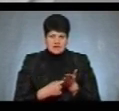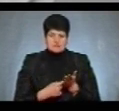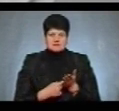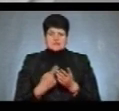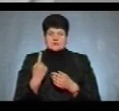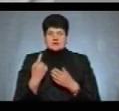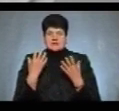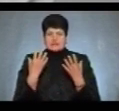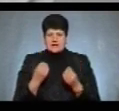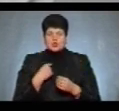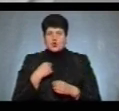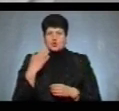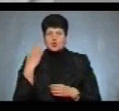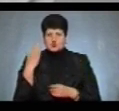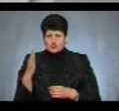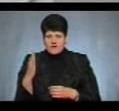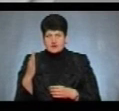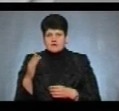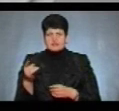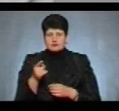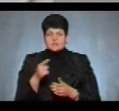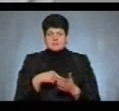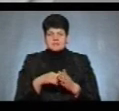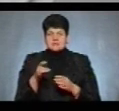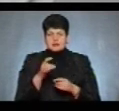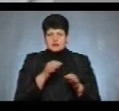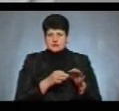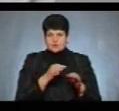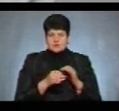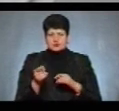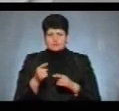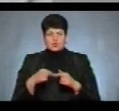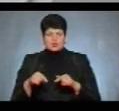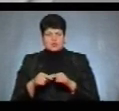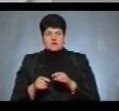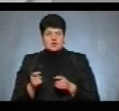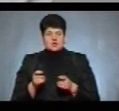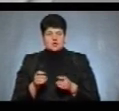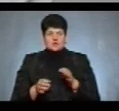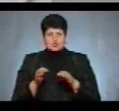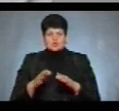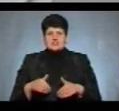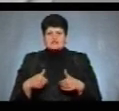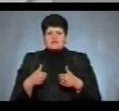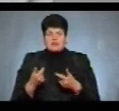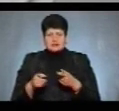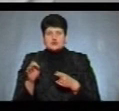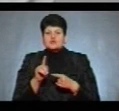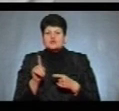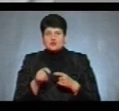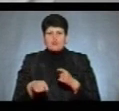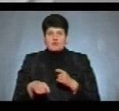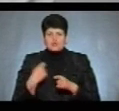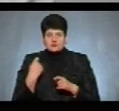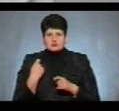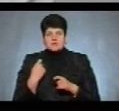день голосування ні в Тернопільський міськрайонний суд, ні в Тернопільський окружний адміністративний суд жодних звернень з приводу порушень